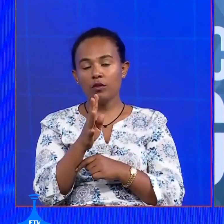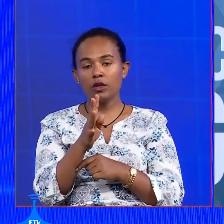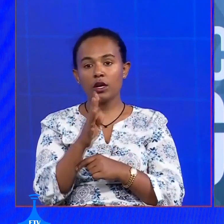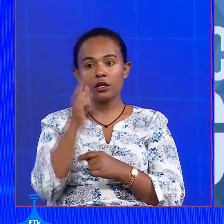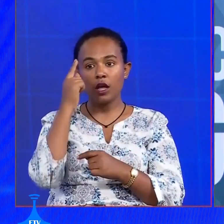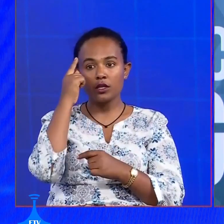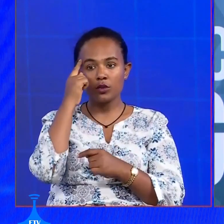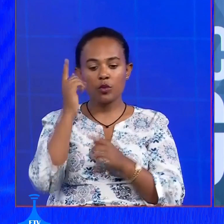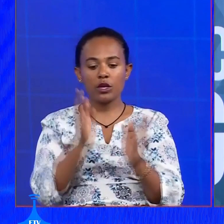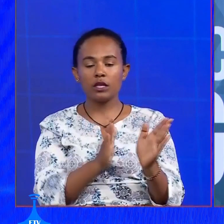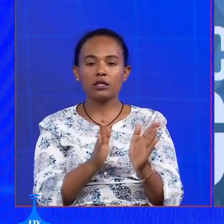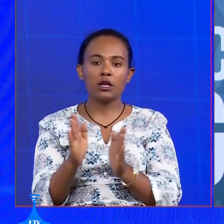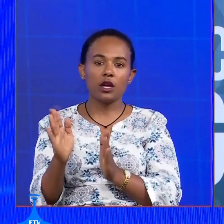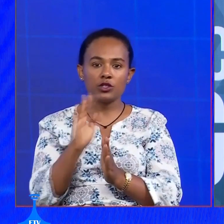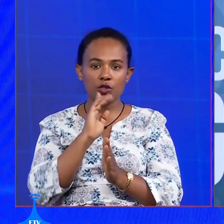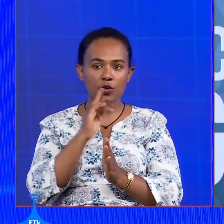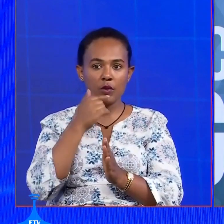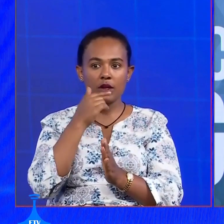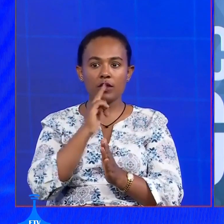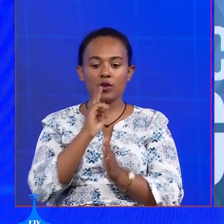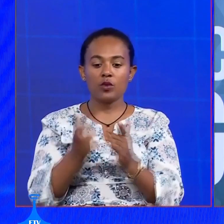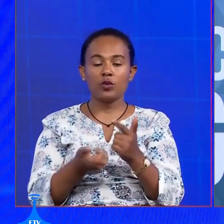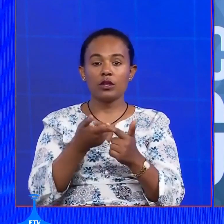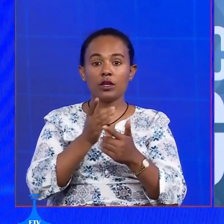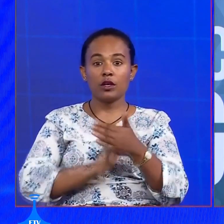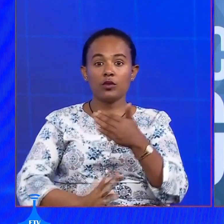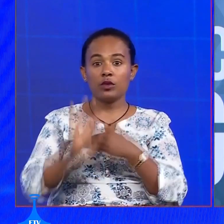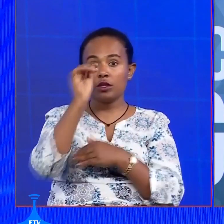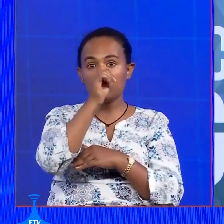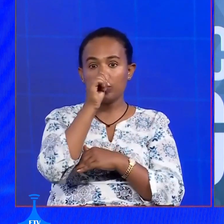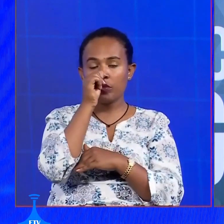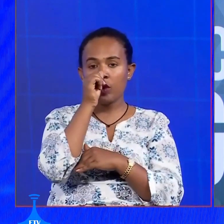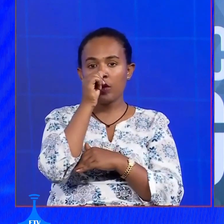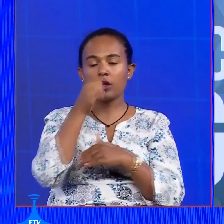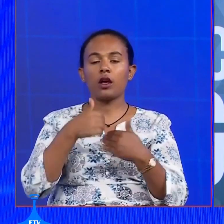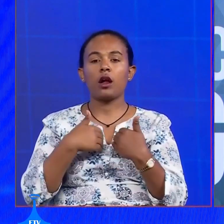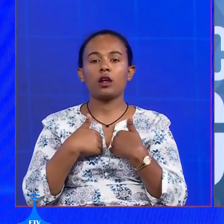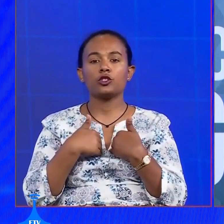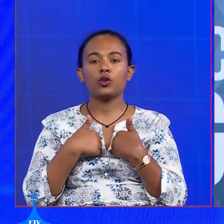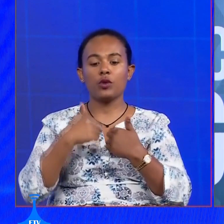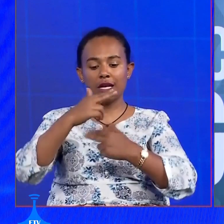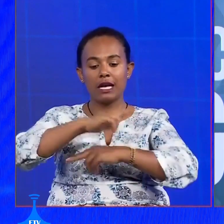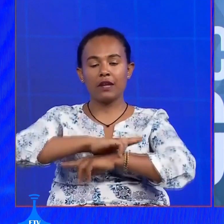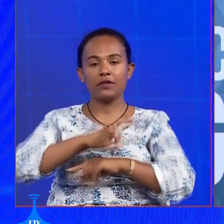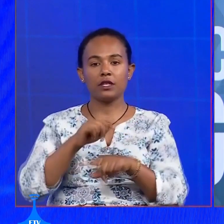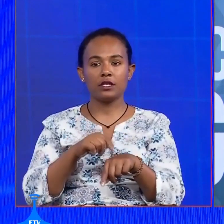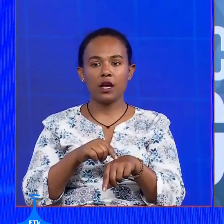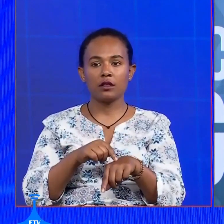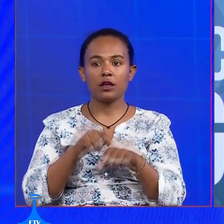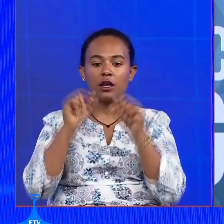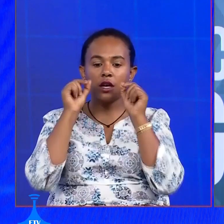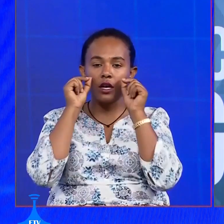የታስቦ የተዘጋጀ ነው ማለት ነው ሁለተኛ ትውልድ ኢትዮጵያውያን ያላቸውን የረፍት ጊዜያት